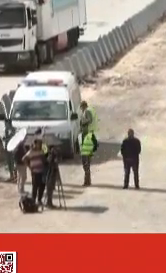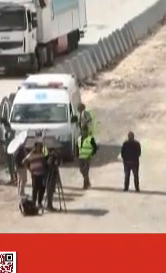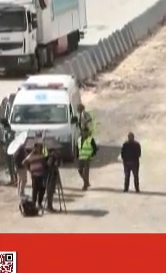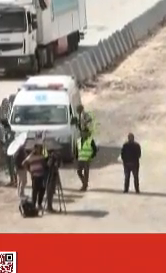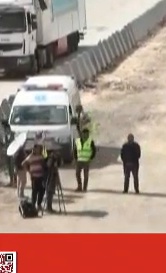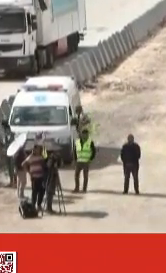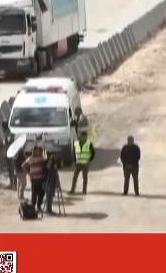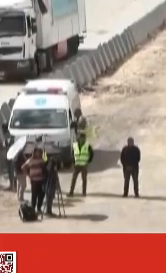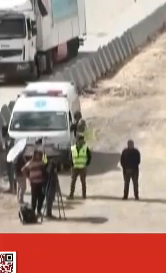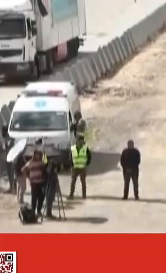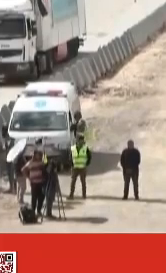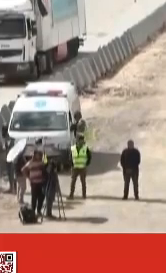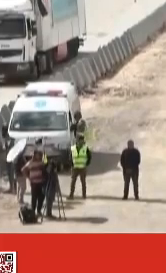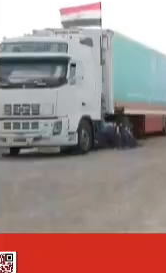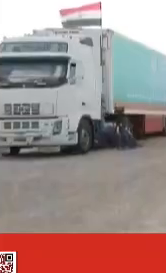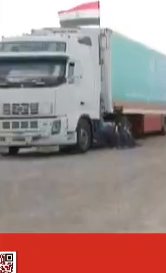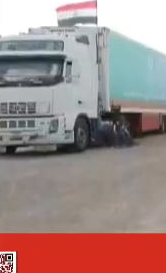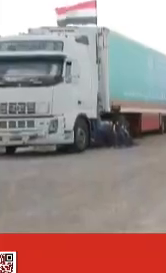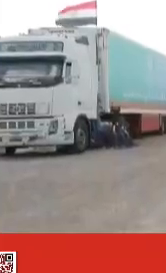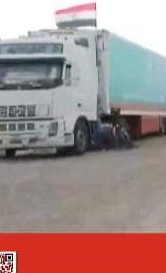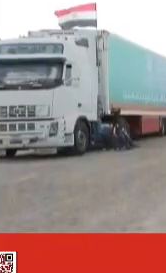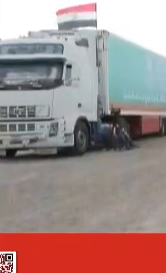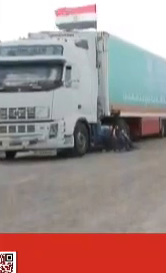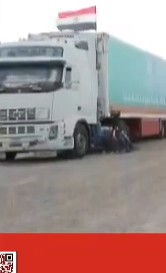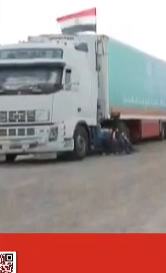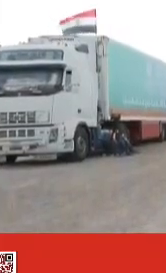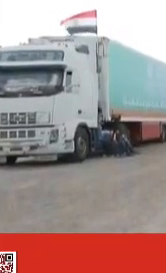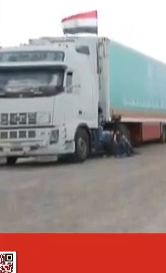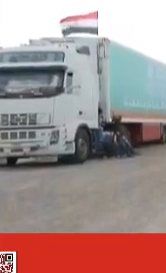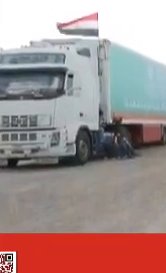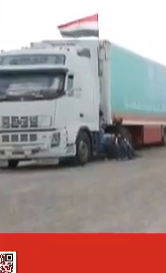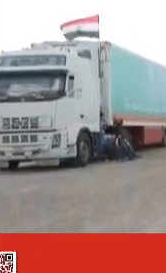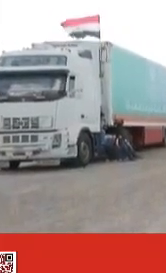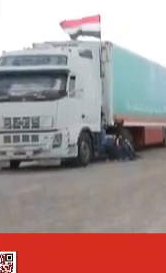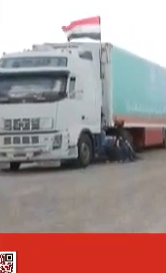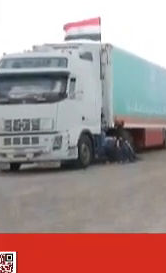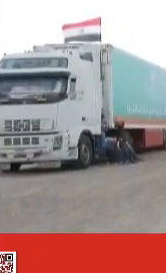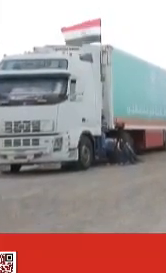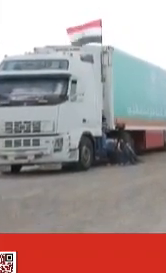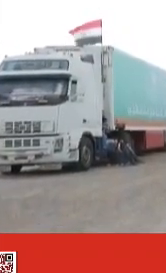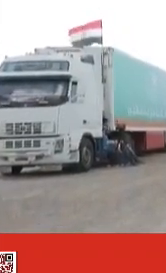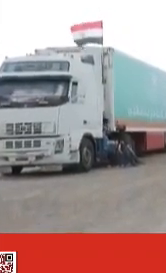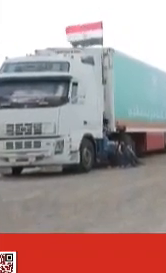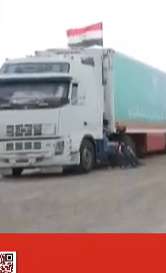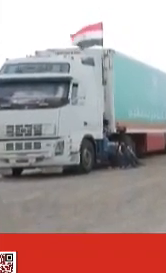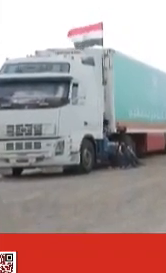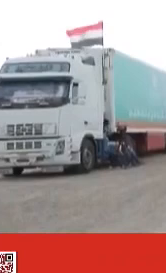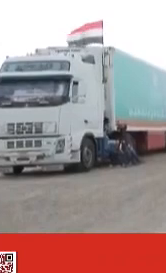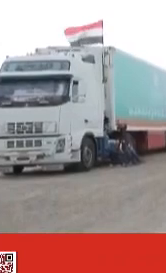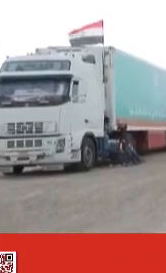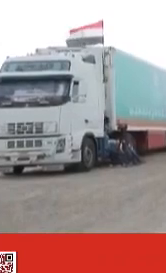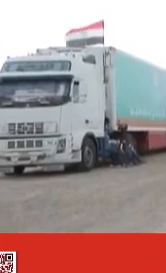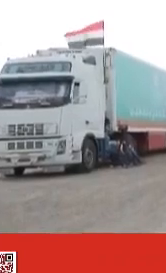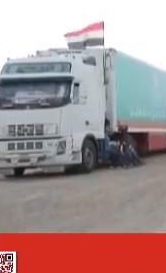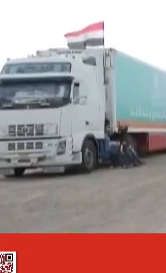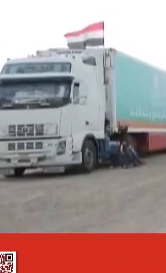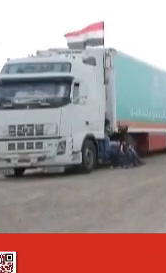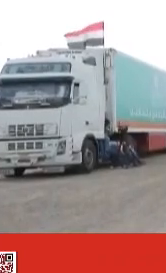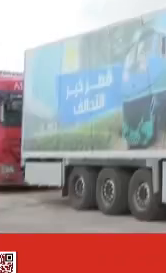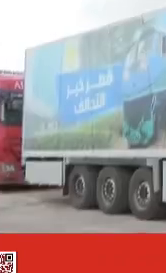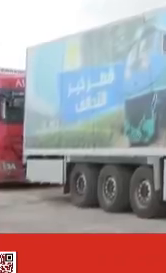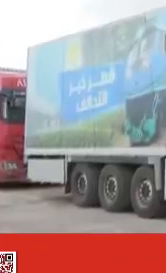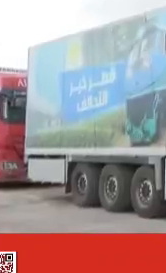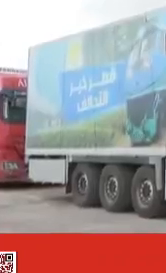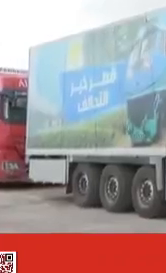من هل يا زكي التهجير ده حاجه اكبر من ما احنا متخيلين ولا هو حاجه بسيطه طيب